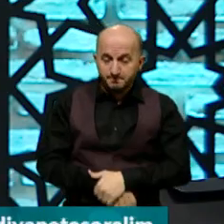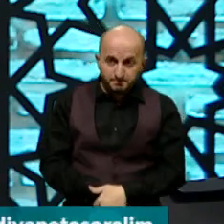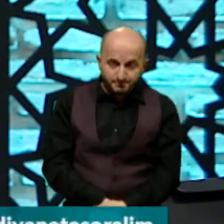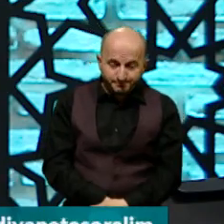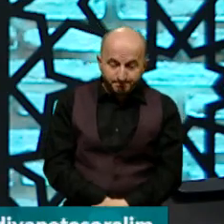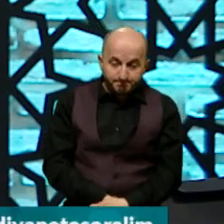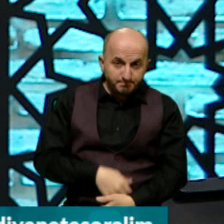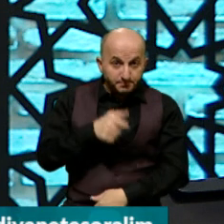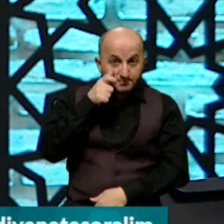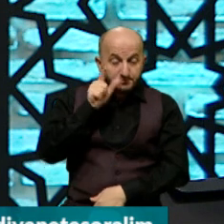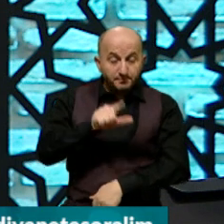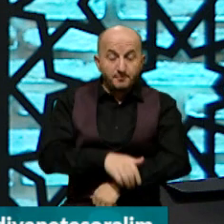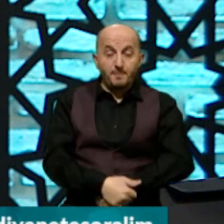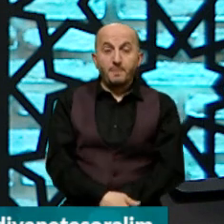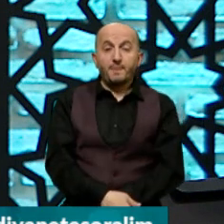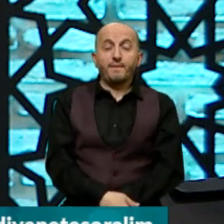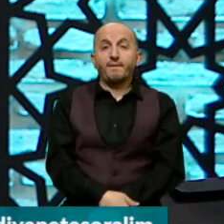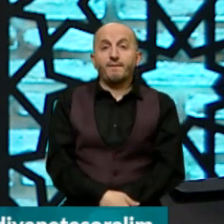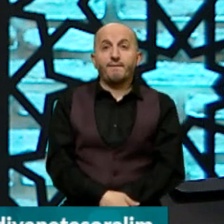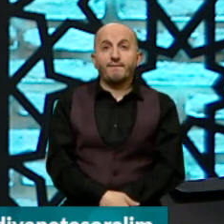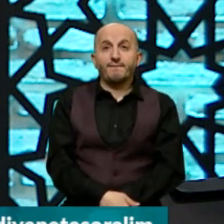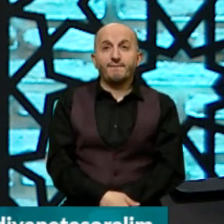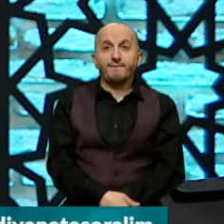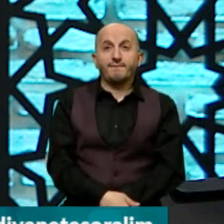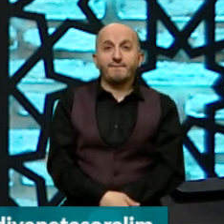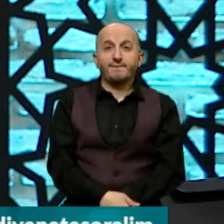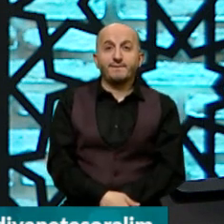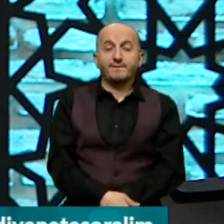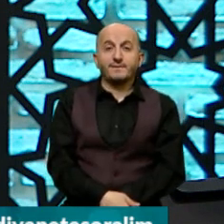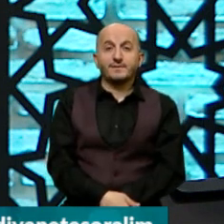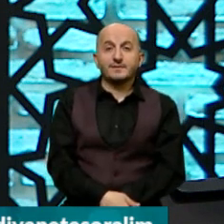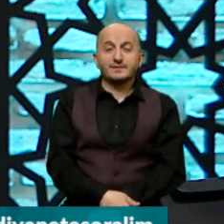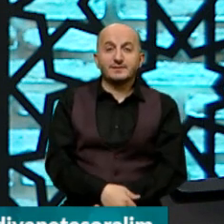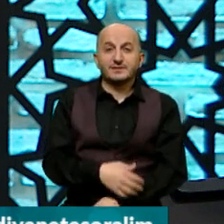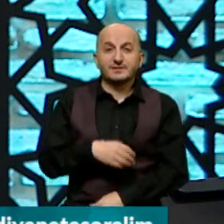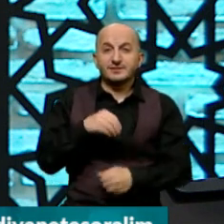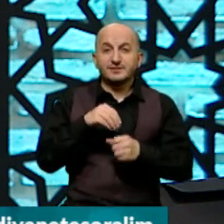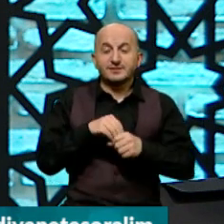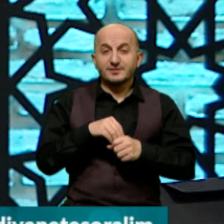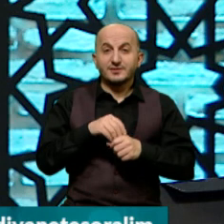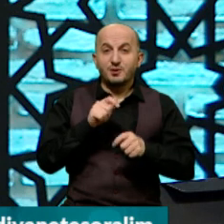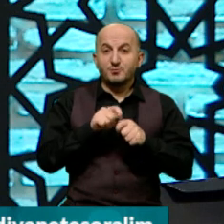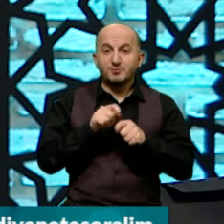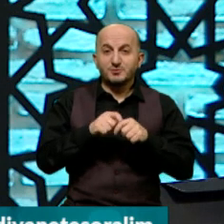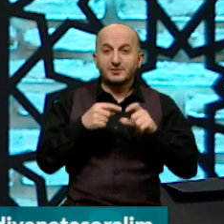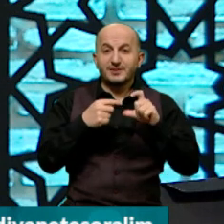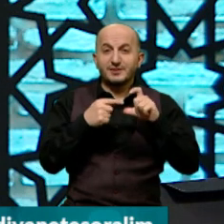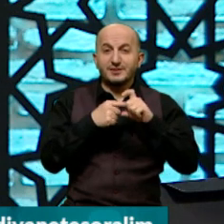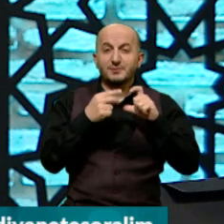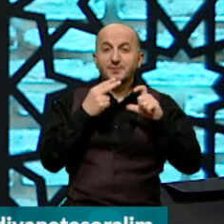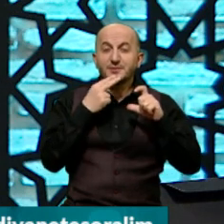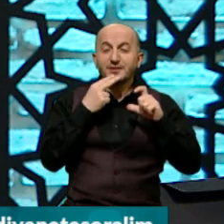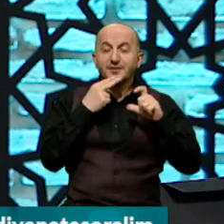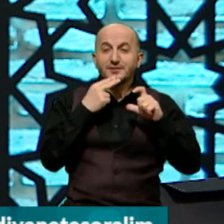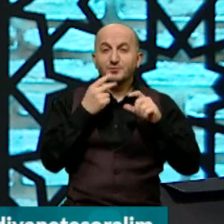Dikkat etmek lazım. Evet. Bu arada içeriden sevgili yapımcımız Emine Hanım buyursunlar. Ufak bir araştırma